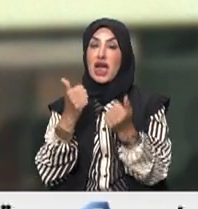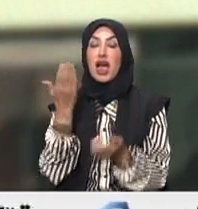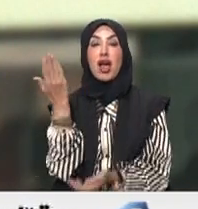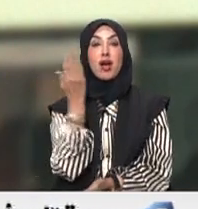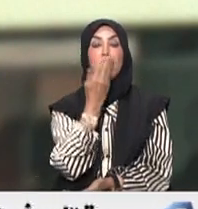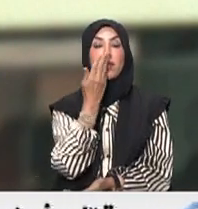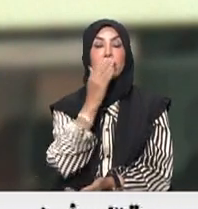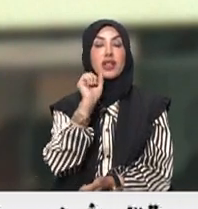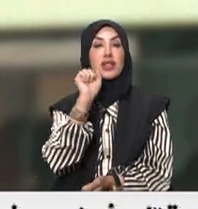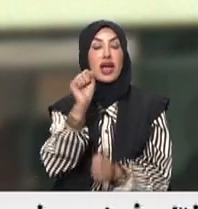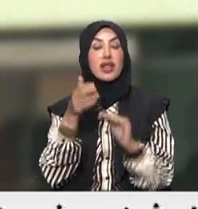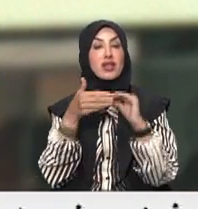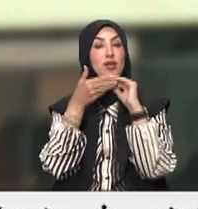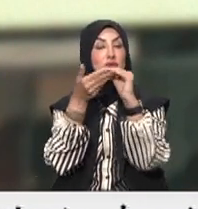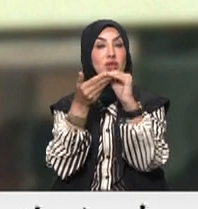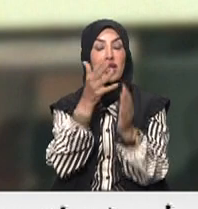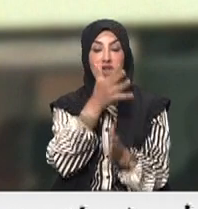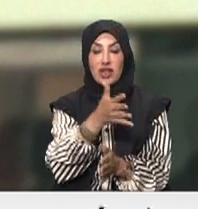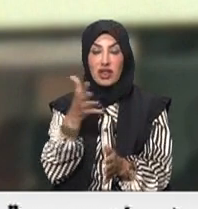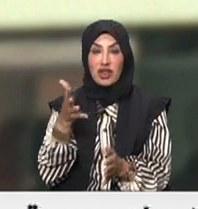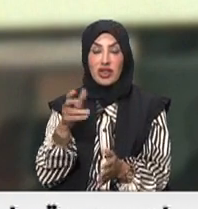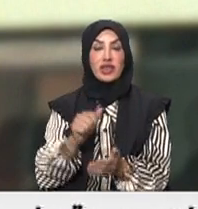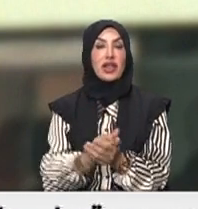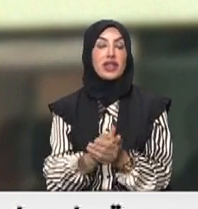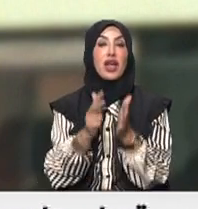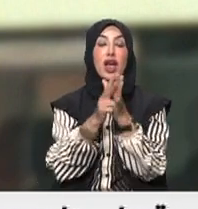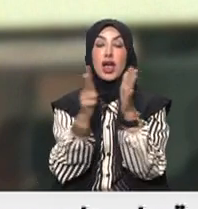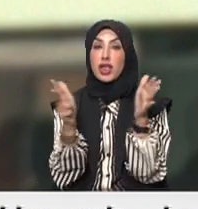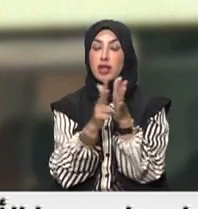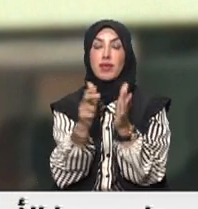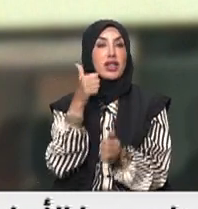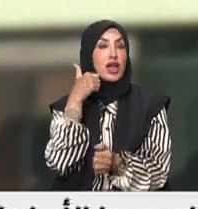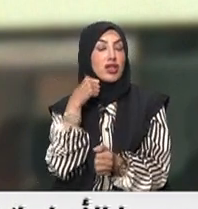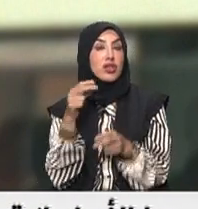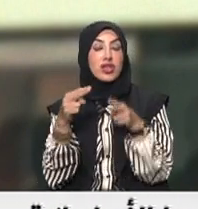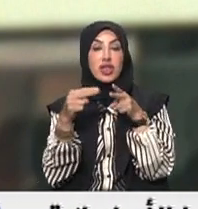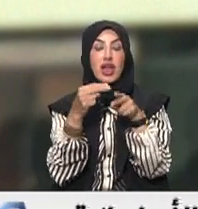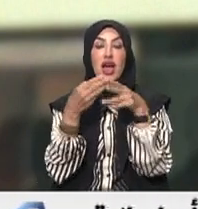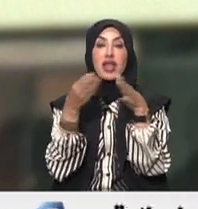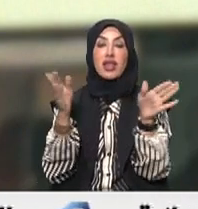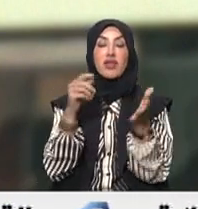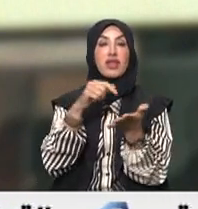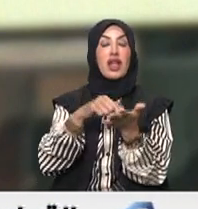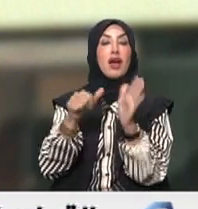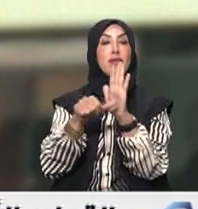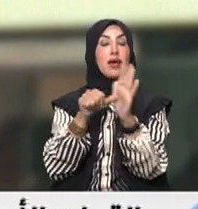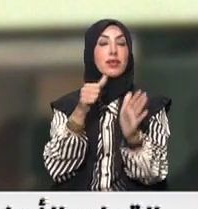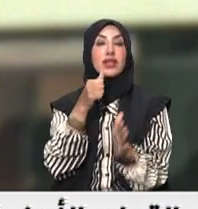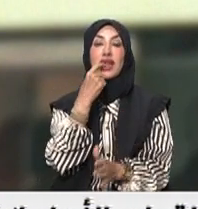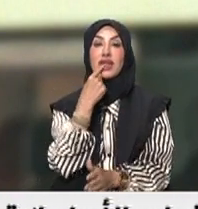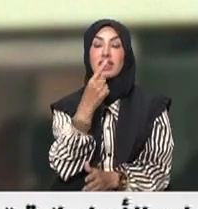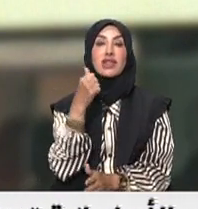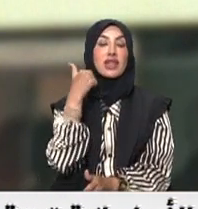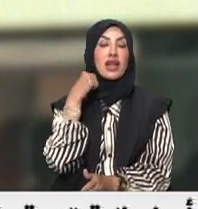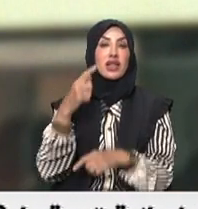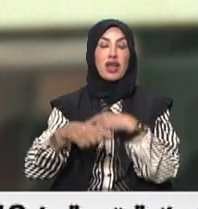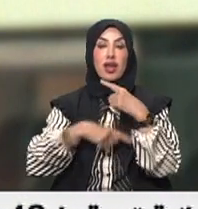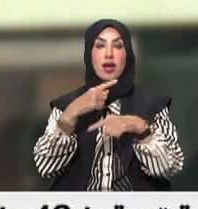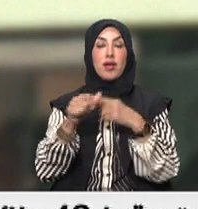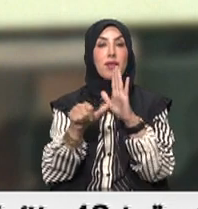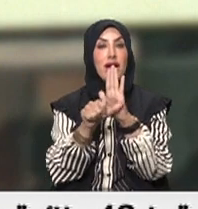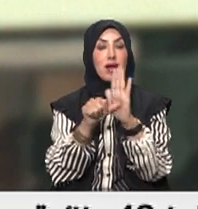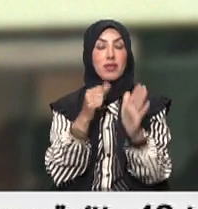928 عيادة، منها 18 جديدة تم افتتاحها خلال العام الجاري بالتزامن مع